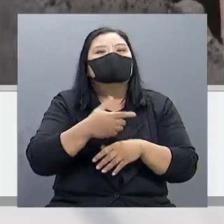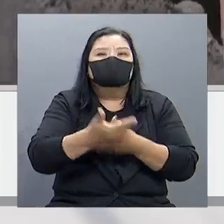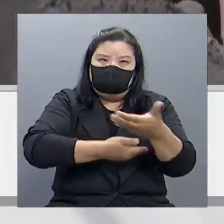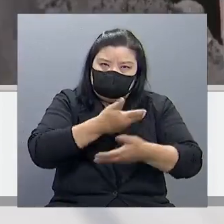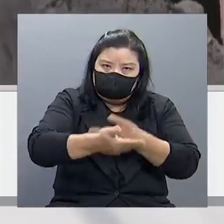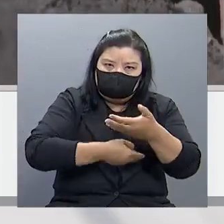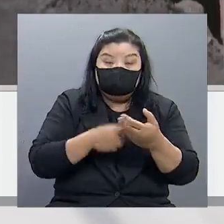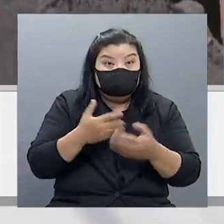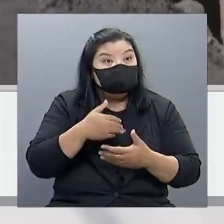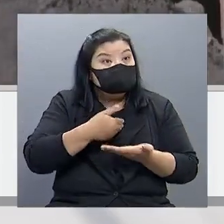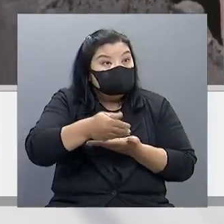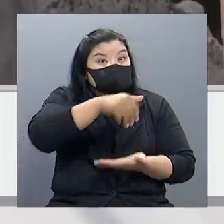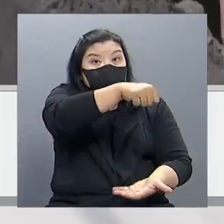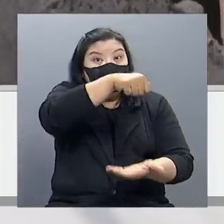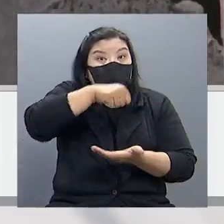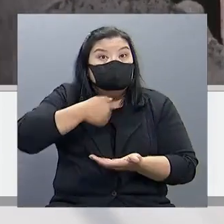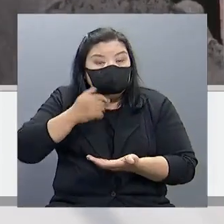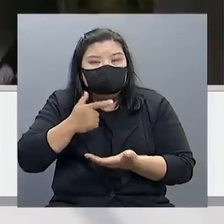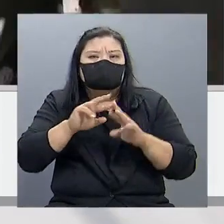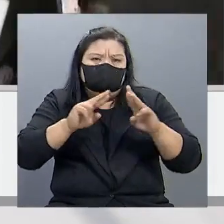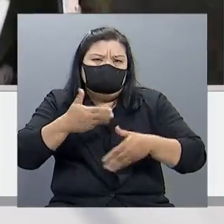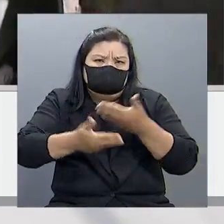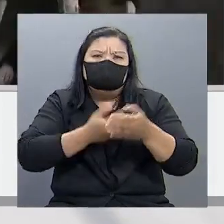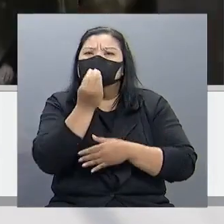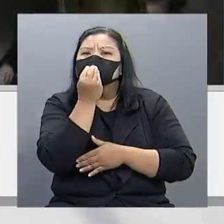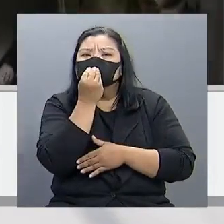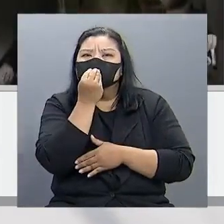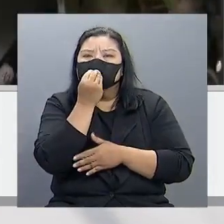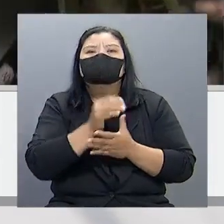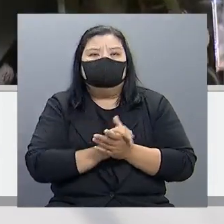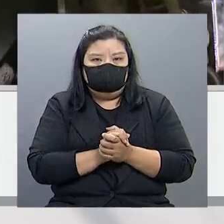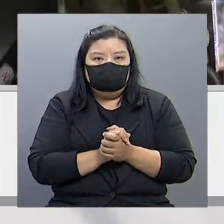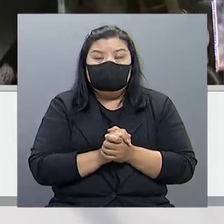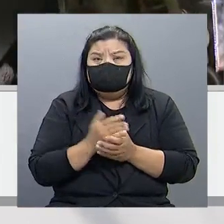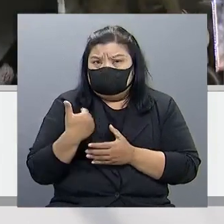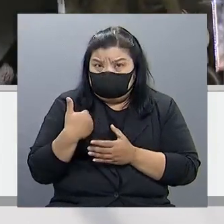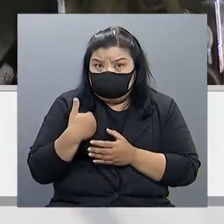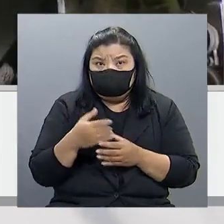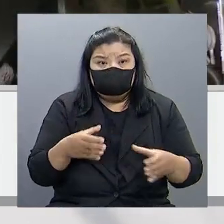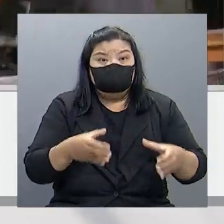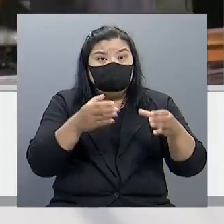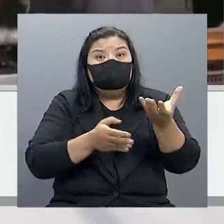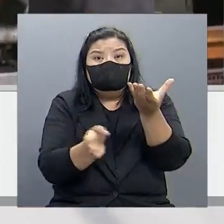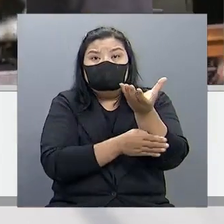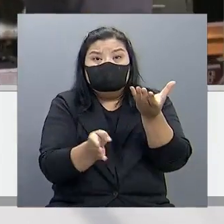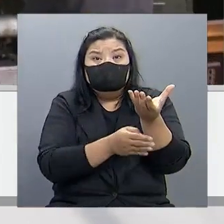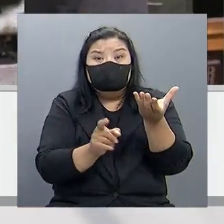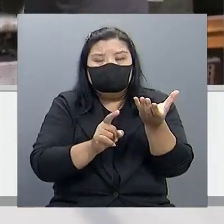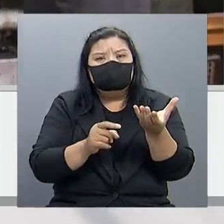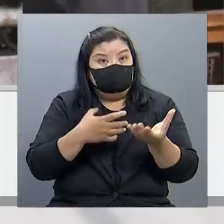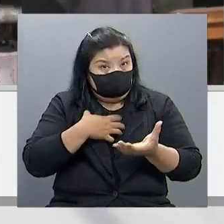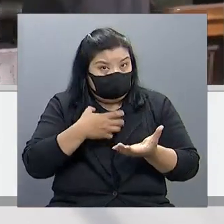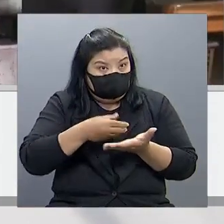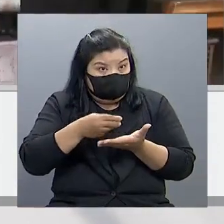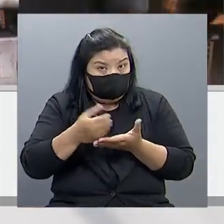ไปเนี่ยก็จะเป็นธุรกิจร้านอาหารกันทั้งหมดเลยค่ะถามว่ากระแสของเตาอั้งโล่ตอนนี้เนี่ยมันมีผลทำให้ความต้องการถ่านเพิ่มขึ้นไหมผู้ประกอ